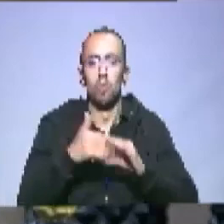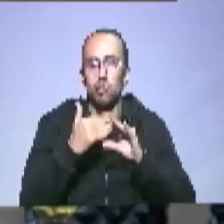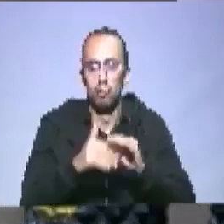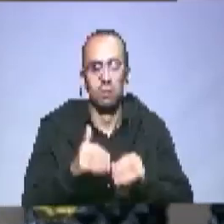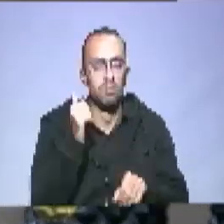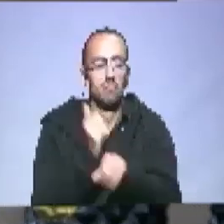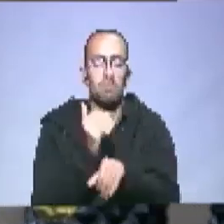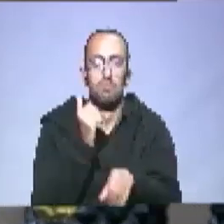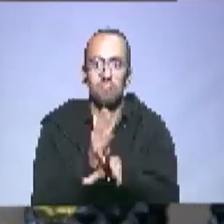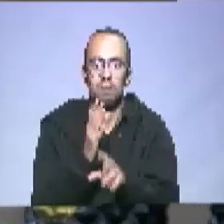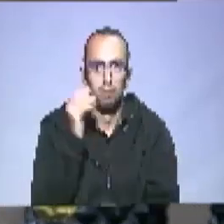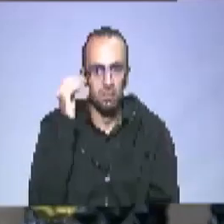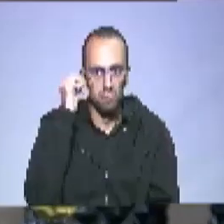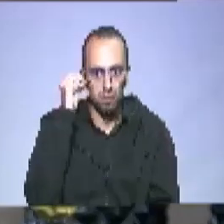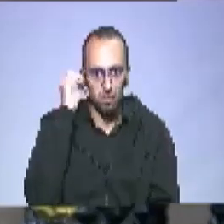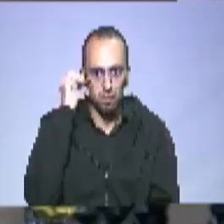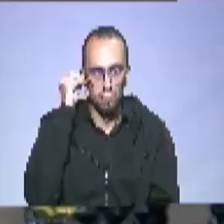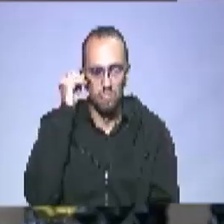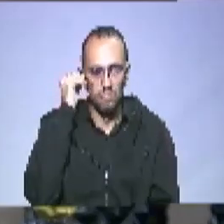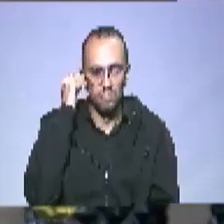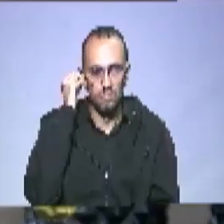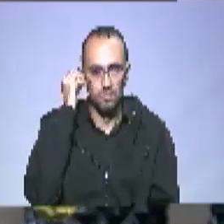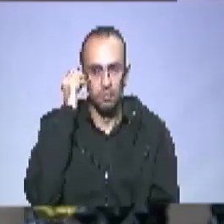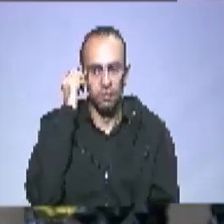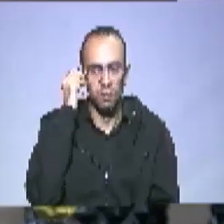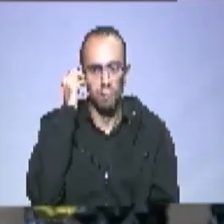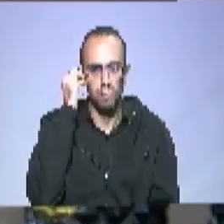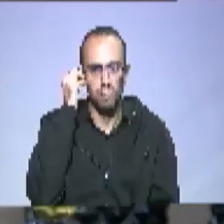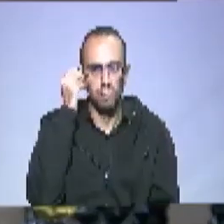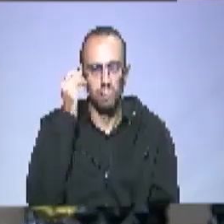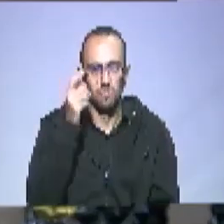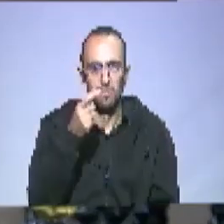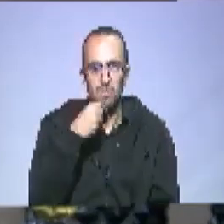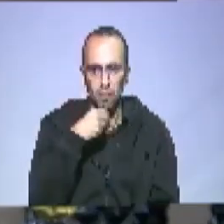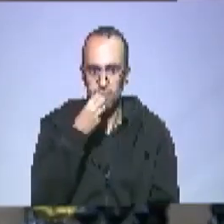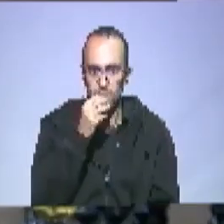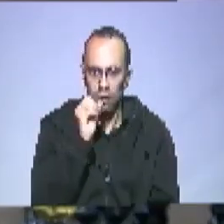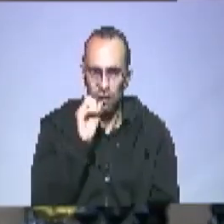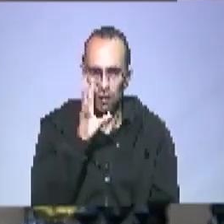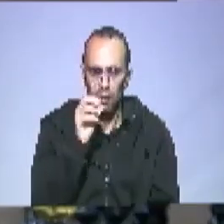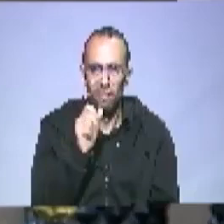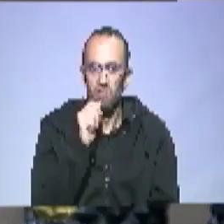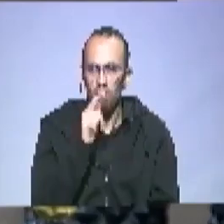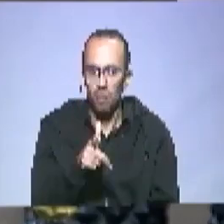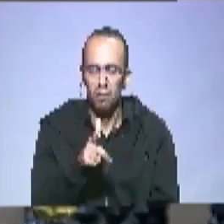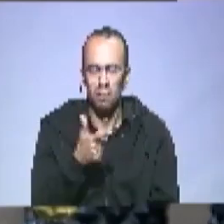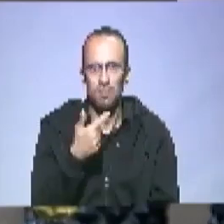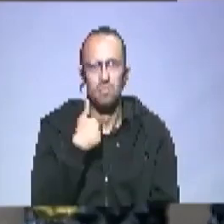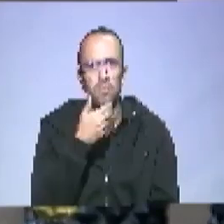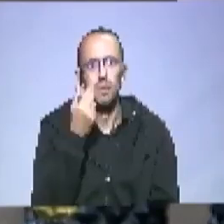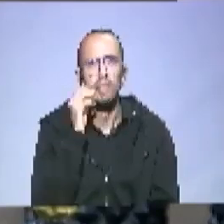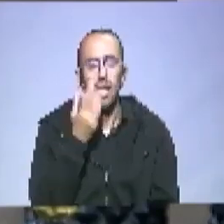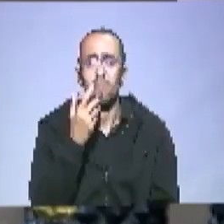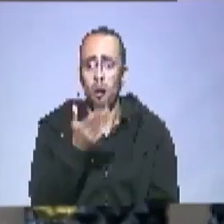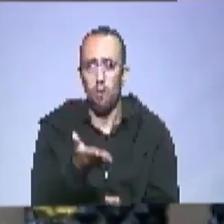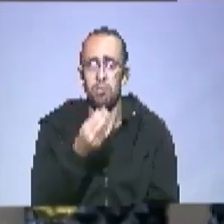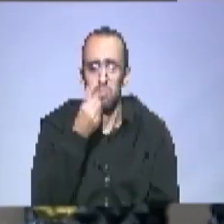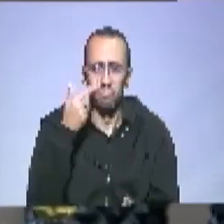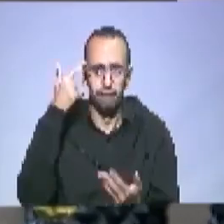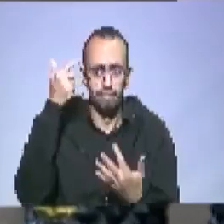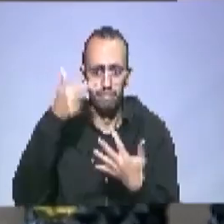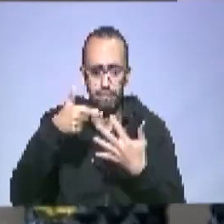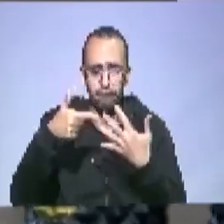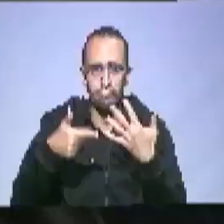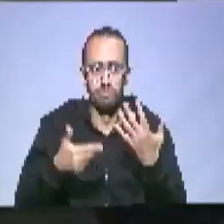عن الفطار، ان احنا بنعملها في الفطار بس نبقى مستغربين في الصوم ان هي تتعمل ازاي صيام. حلو قوي. السلطه